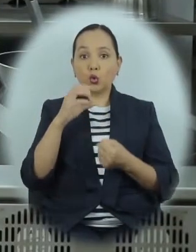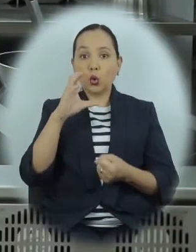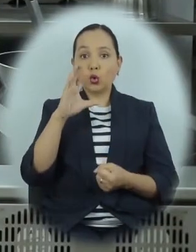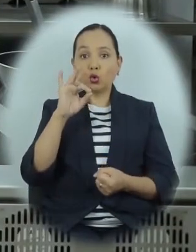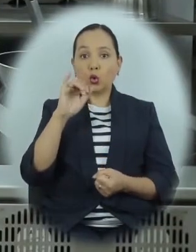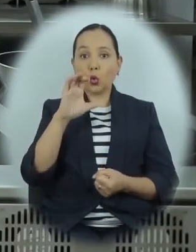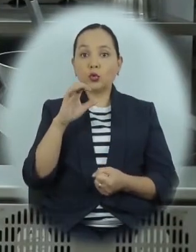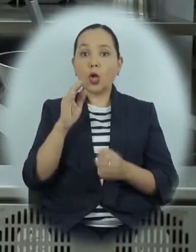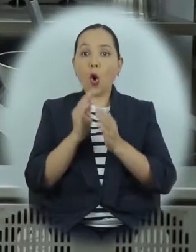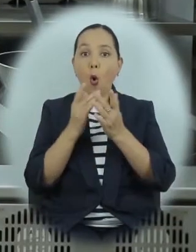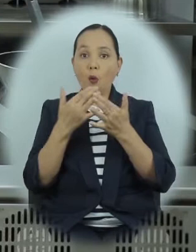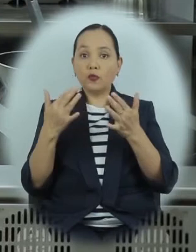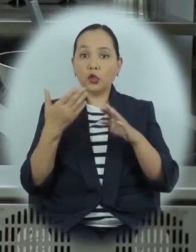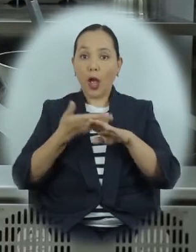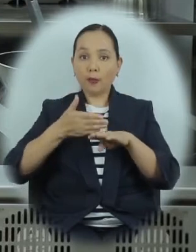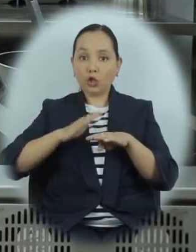почти обжарились.